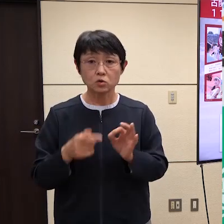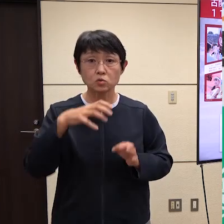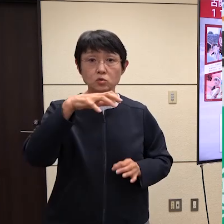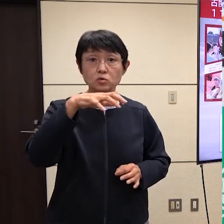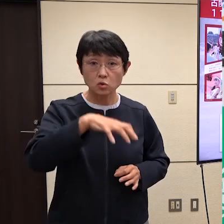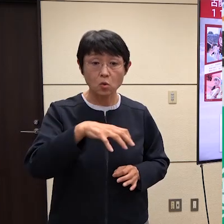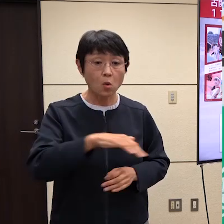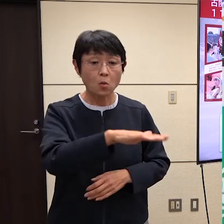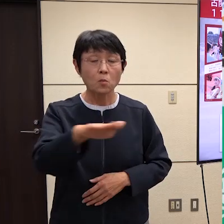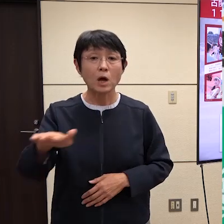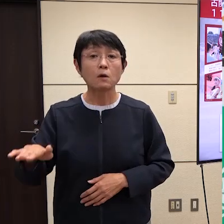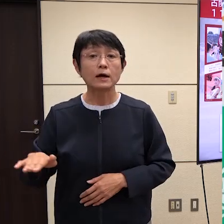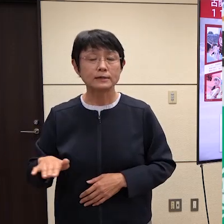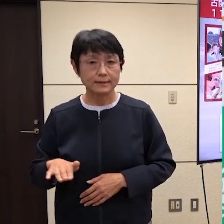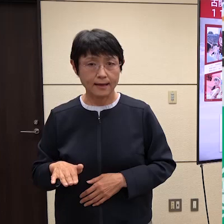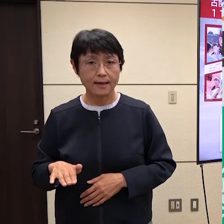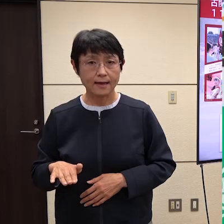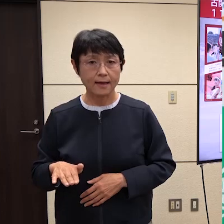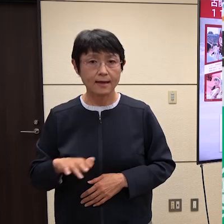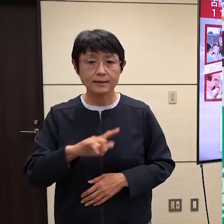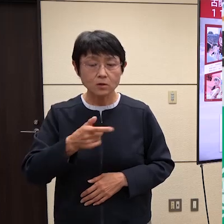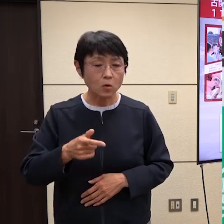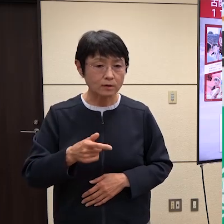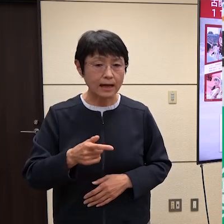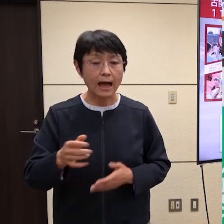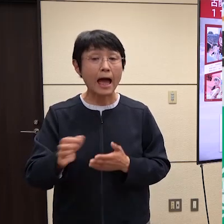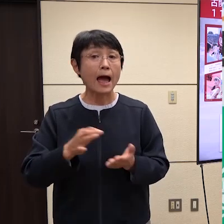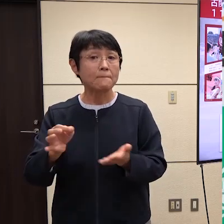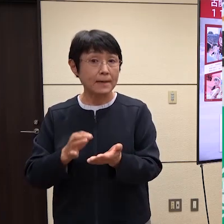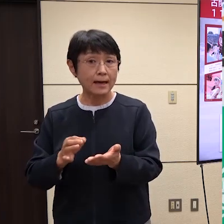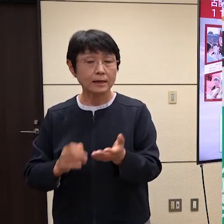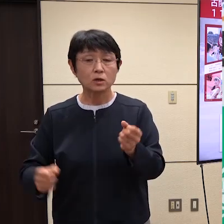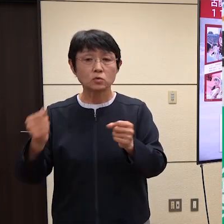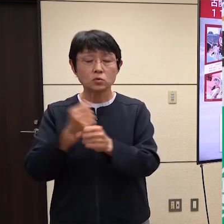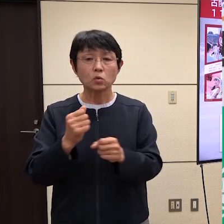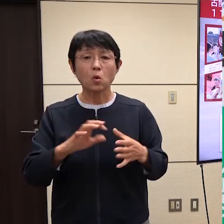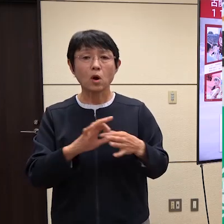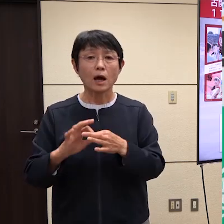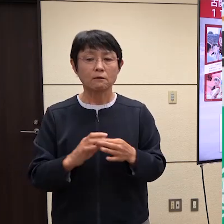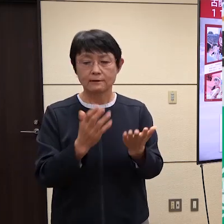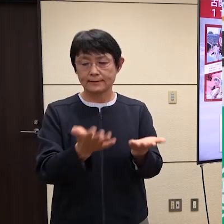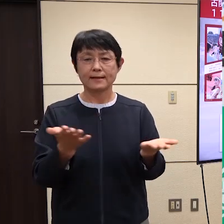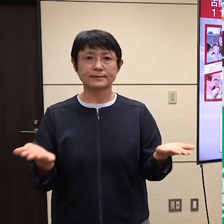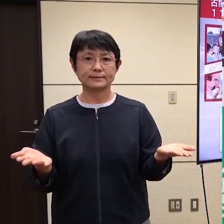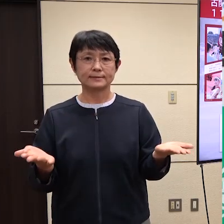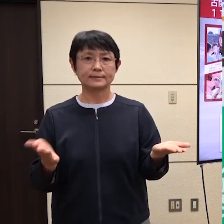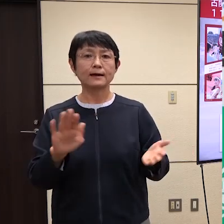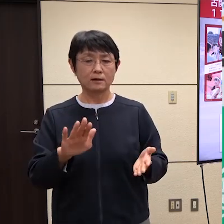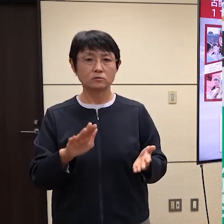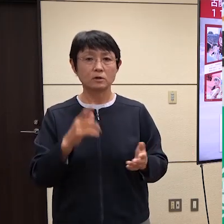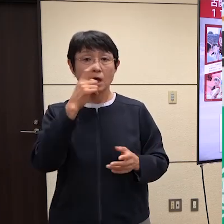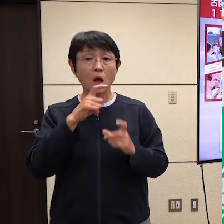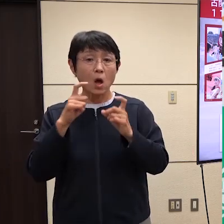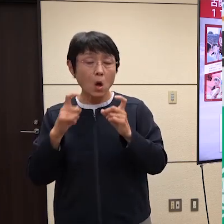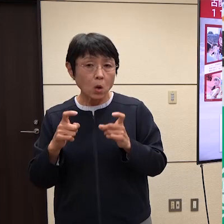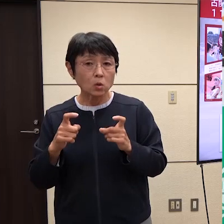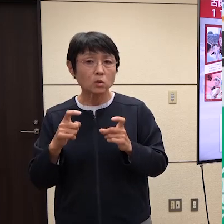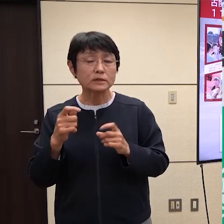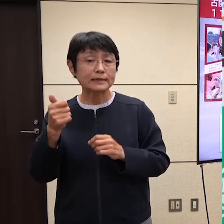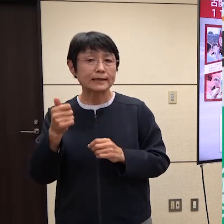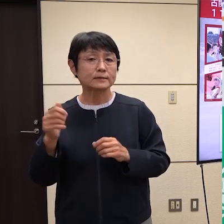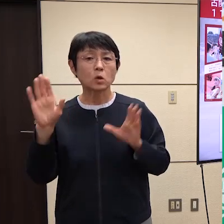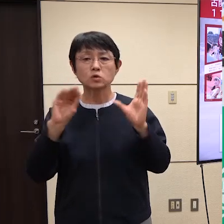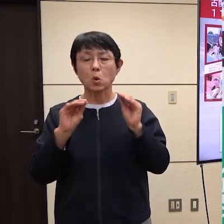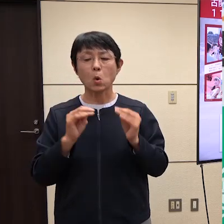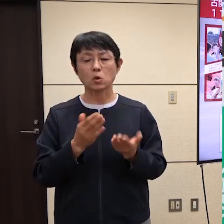内あるいは球場周辺におきまして各種物販や復興の関連の展示、あるいは小関さんの情報の展